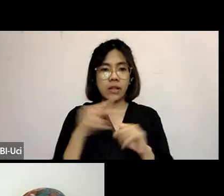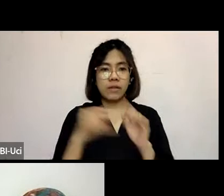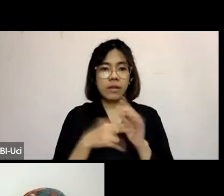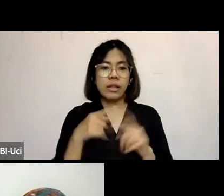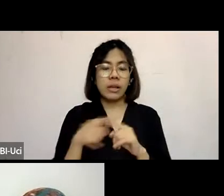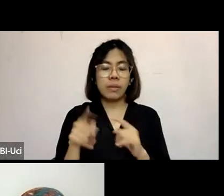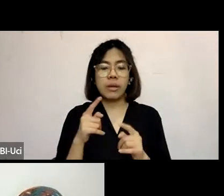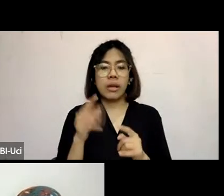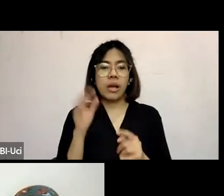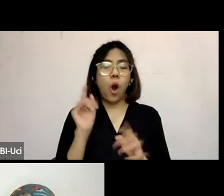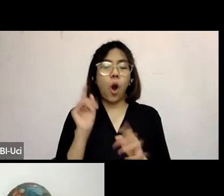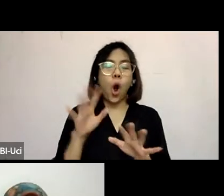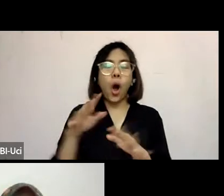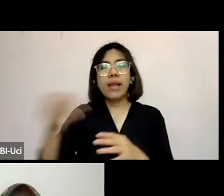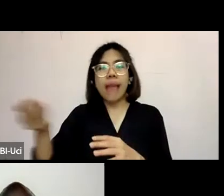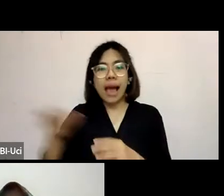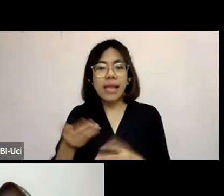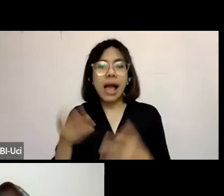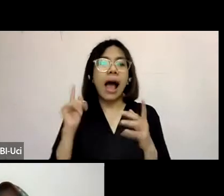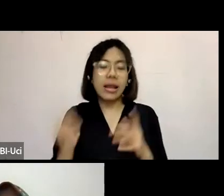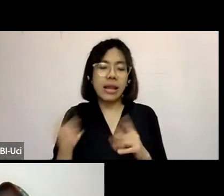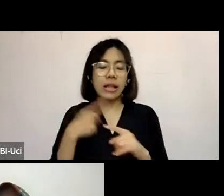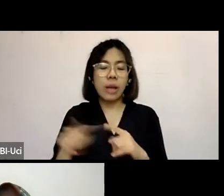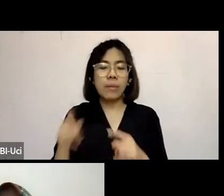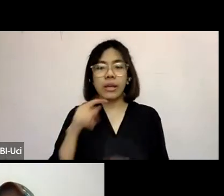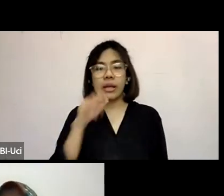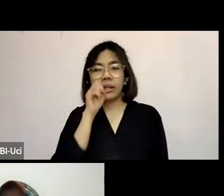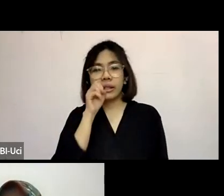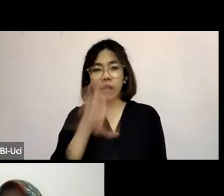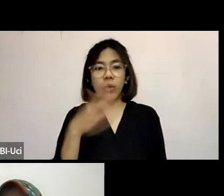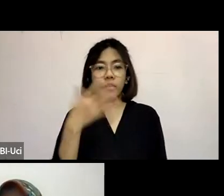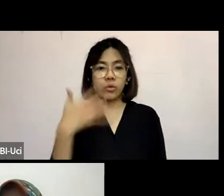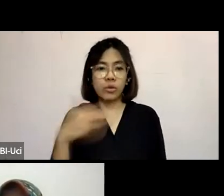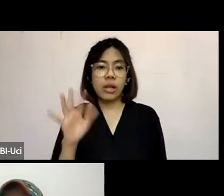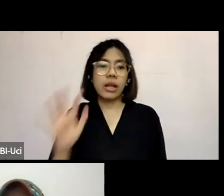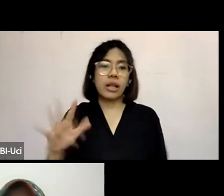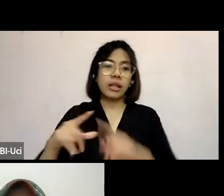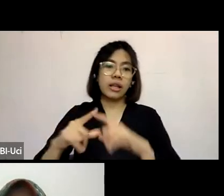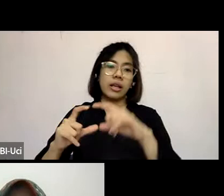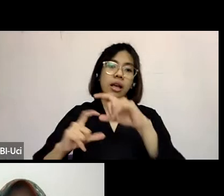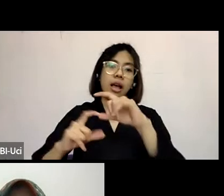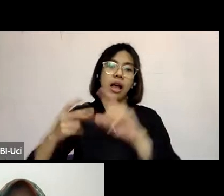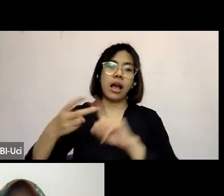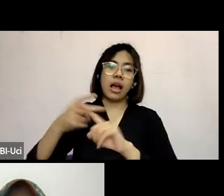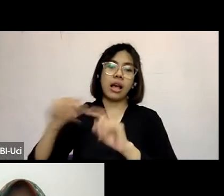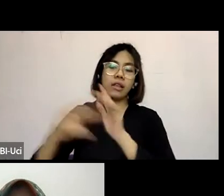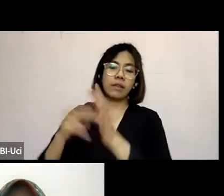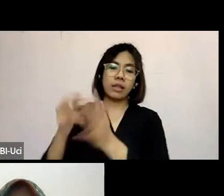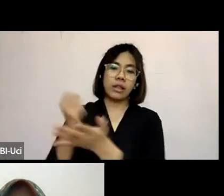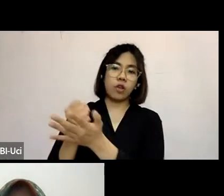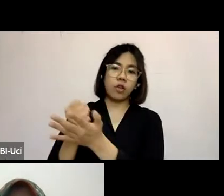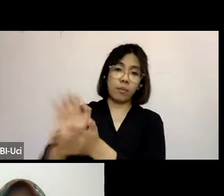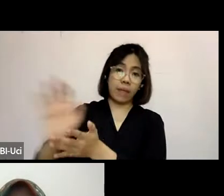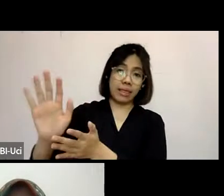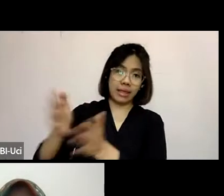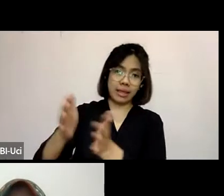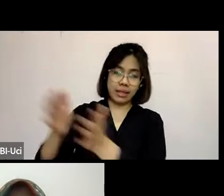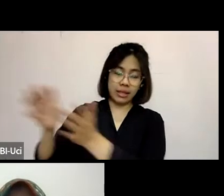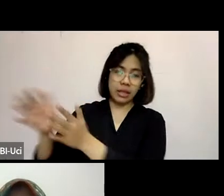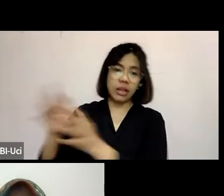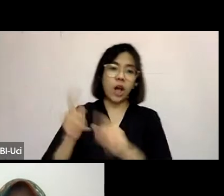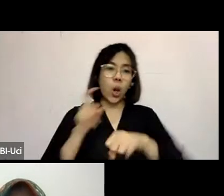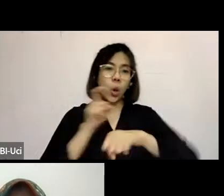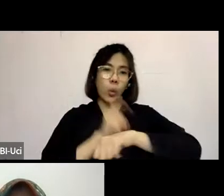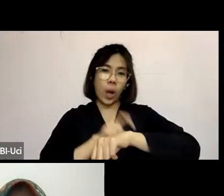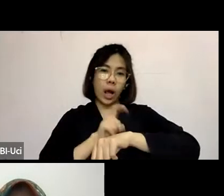Mas mas maksudnya ada tapi sudah dijawab nanti saya akan berikan kesempatan untuk Bachsin nah eh Kalau dari segi waktu